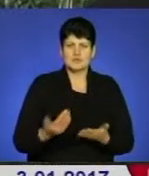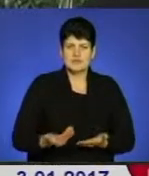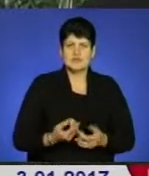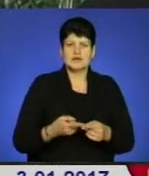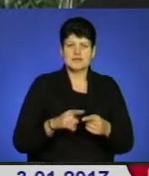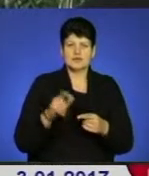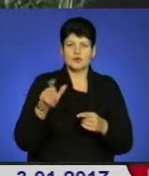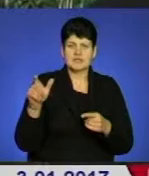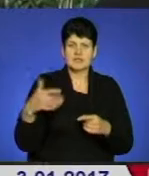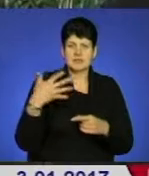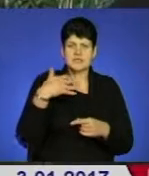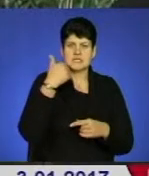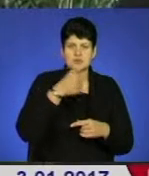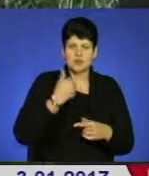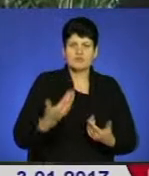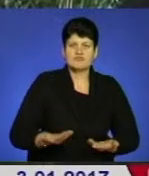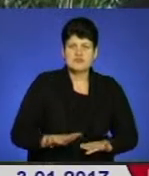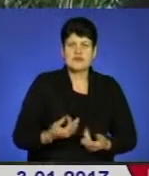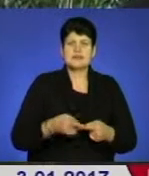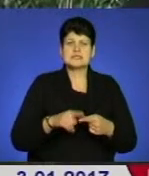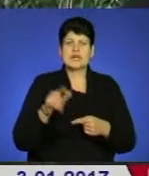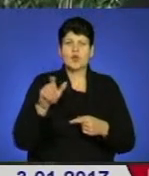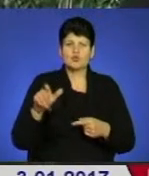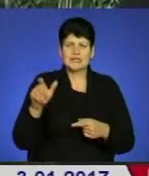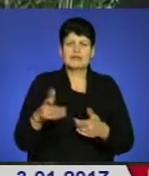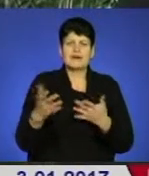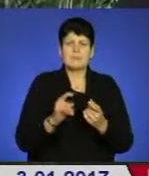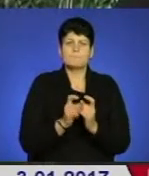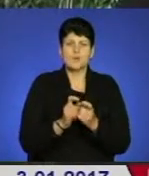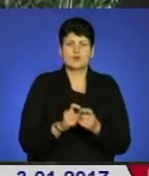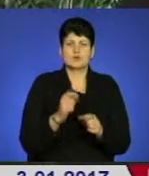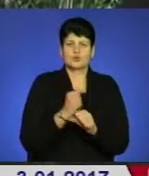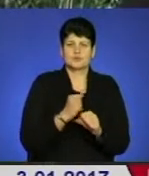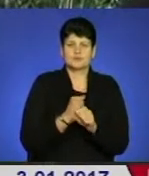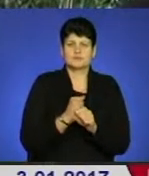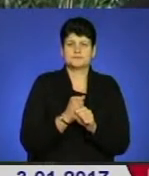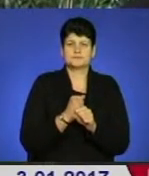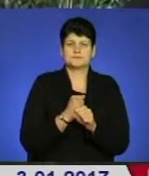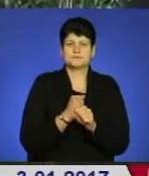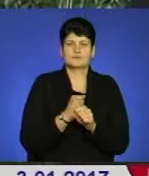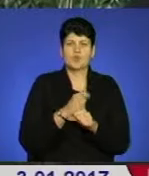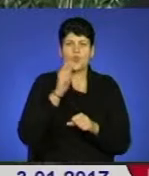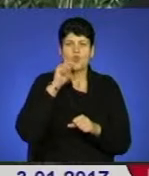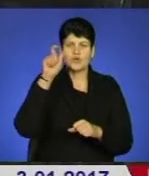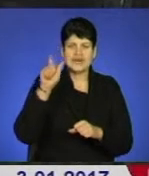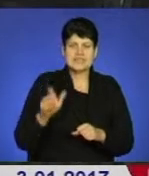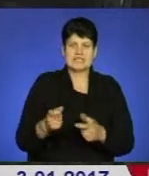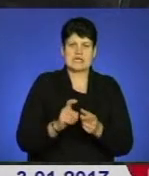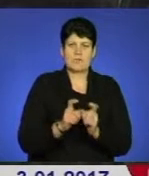Тобто тих 50 років, рівно 50 років життя – це людина, яка боролася і яка творила цей образ українця, який